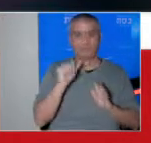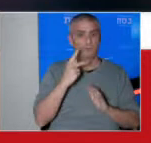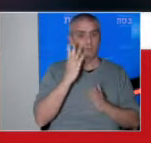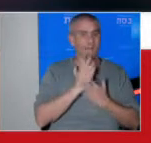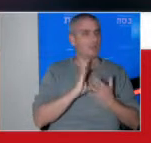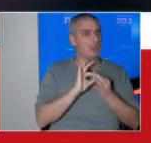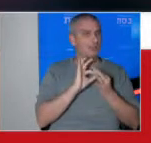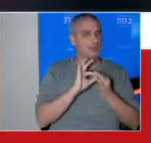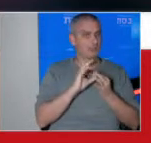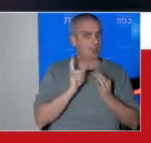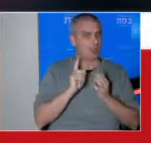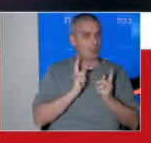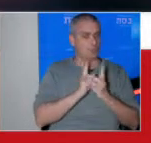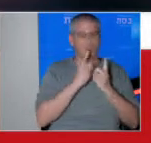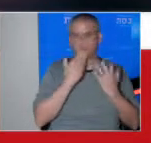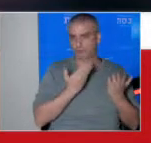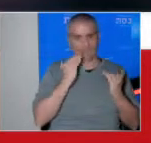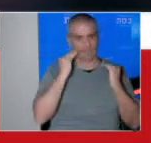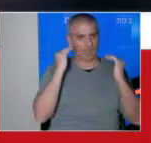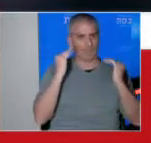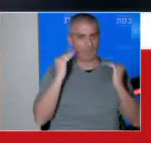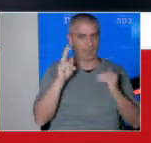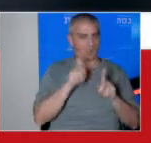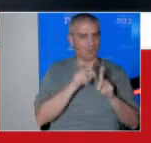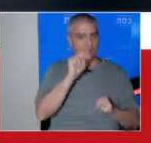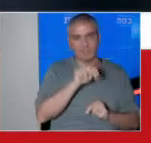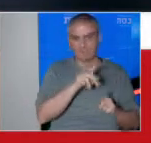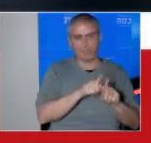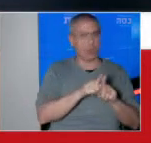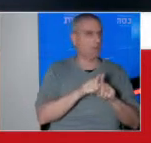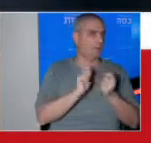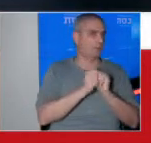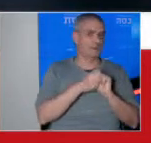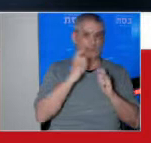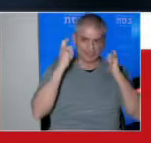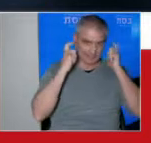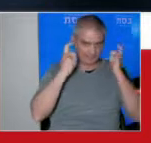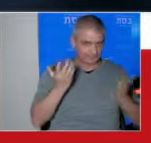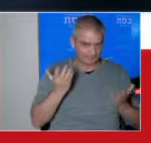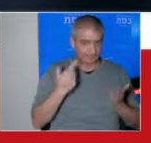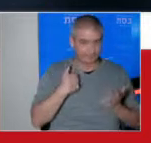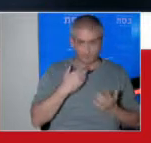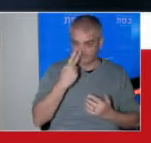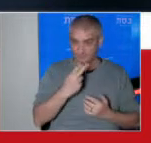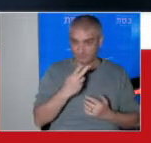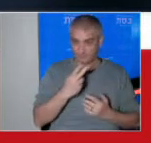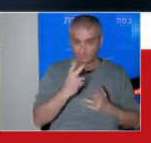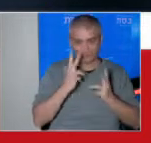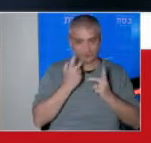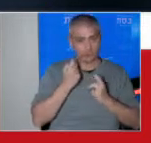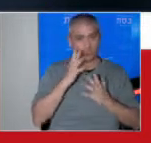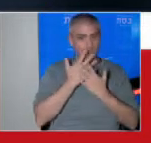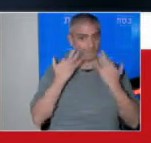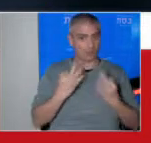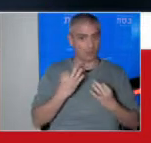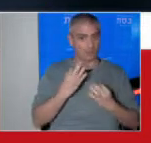אפשר להתחבר, אבל היא לא מונגשת ברמת נטפליקס או ברמת דיסני שתהיה. אנחנו הולכים לראות את זה באופן קצת יותר